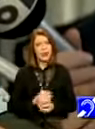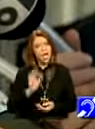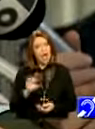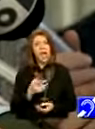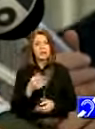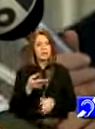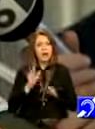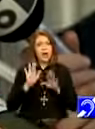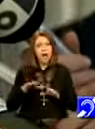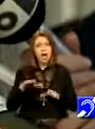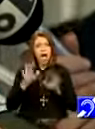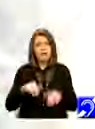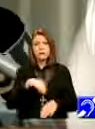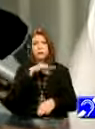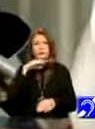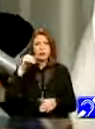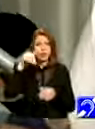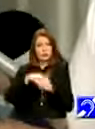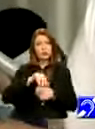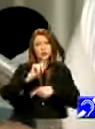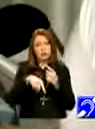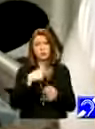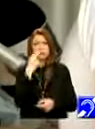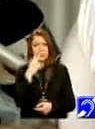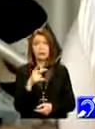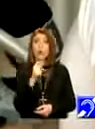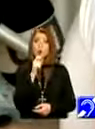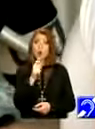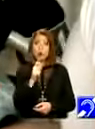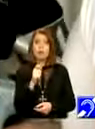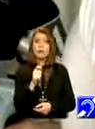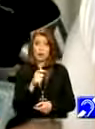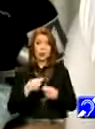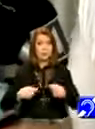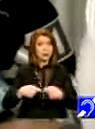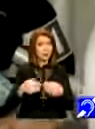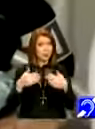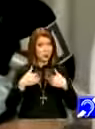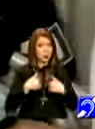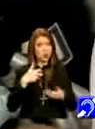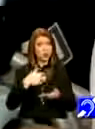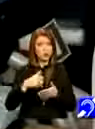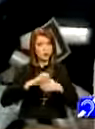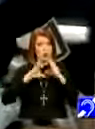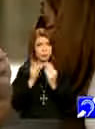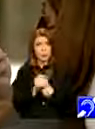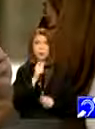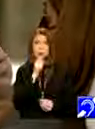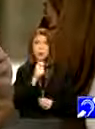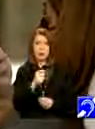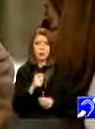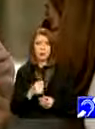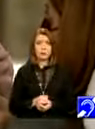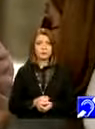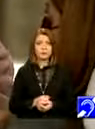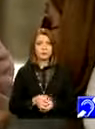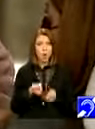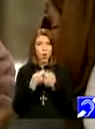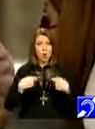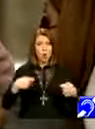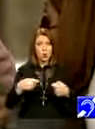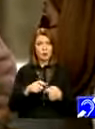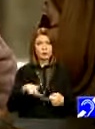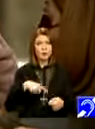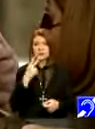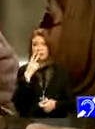această majoritate asumată și apoi vom vedea că UDMR-ul va face, sunt partenerii noștri alături de noi și vom merge cu UDMR în, în orice formulă. Prioritatea este să vedem ce